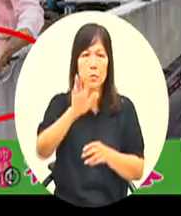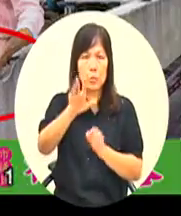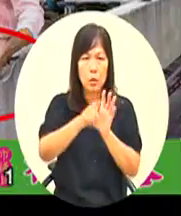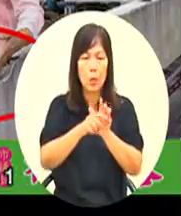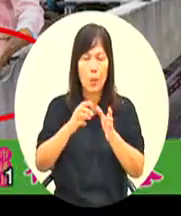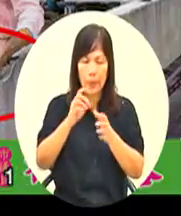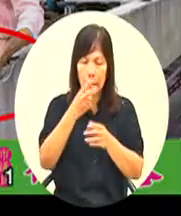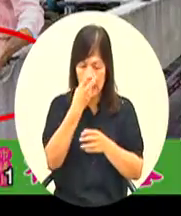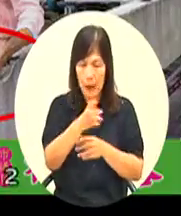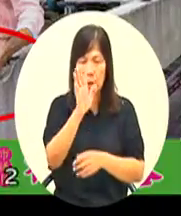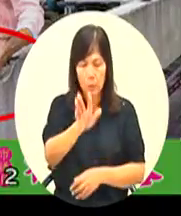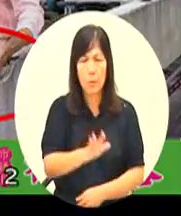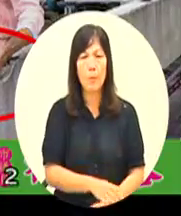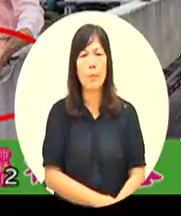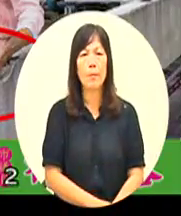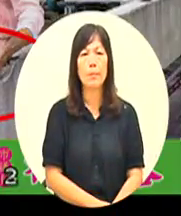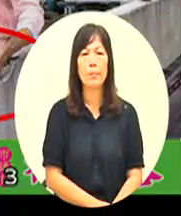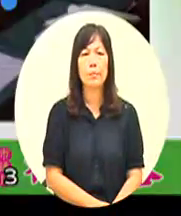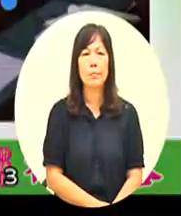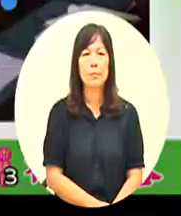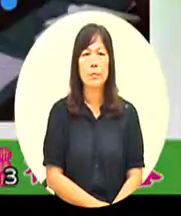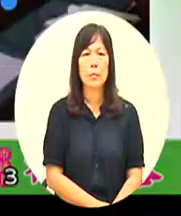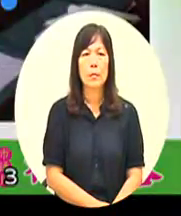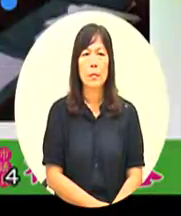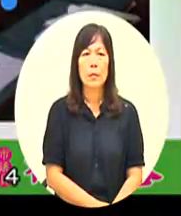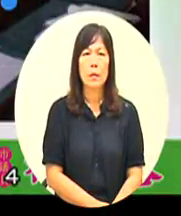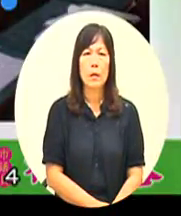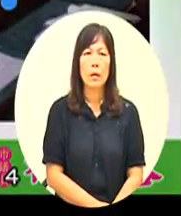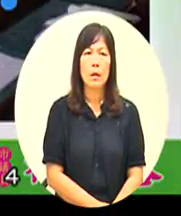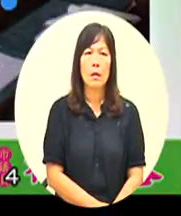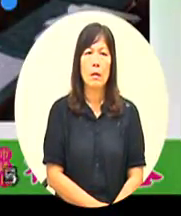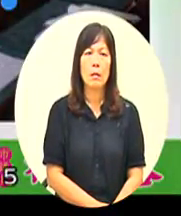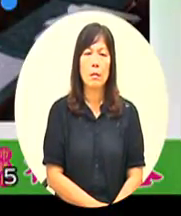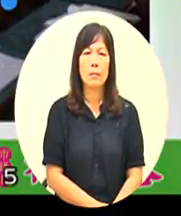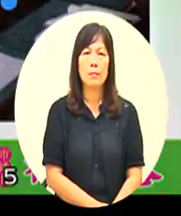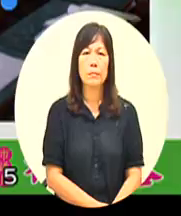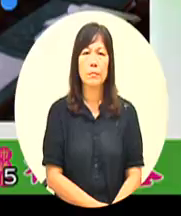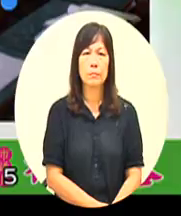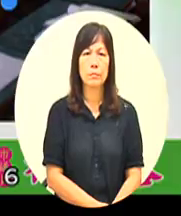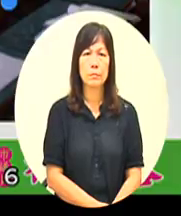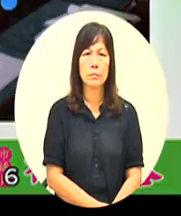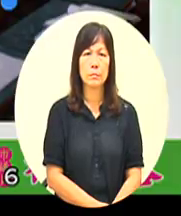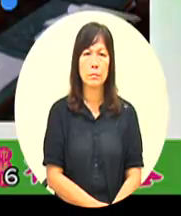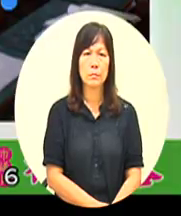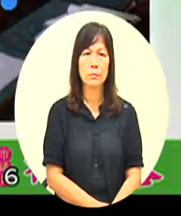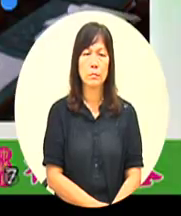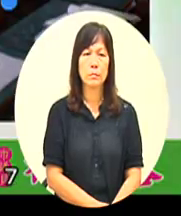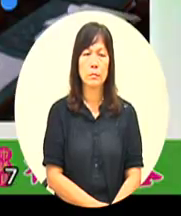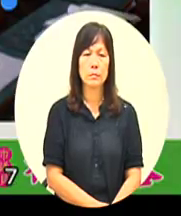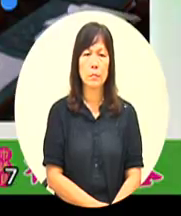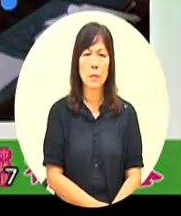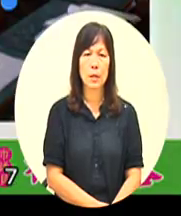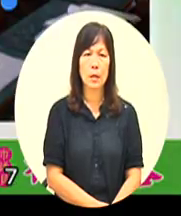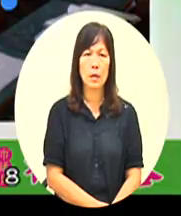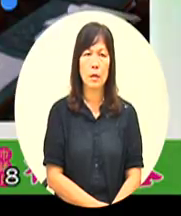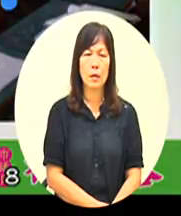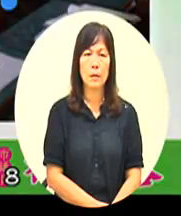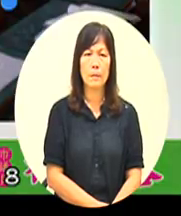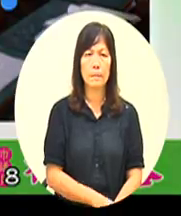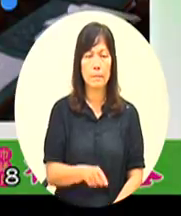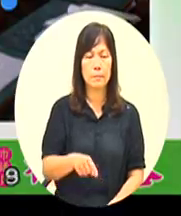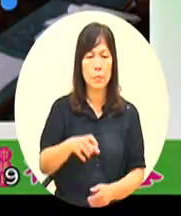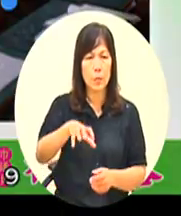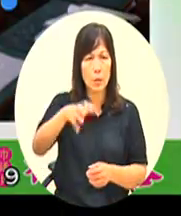现场看。来，我们继续。这个是那局